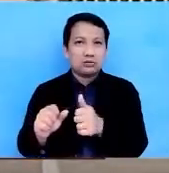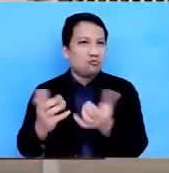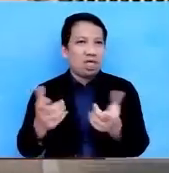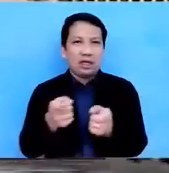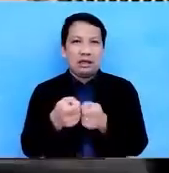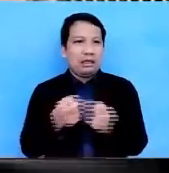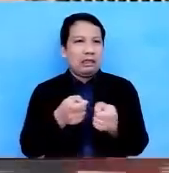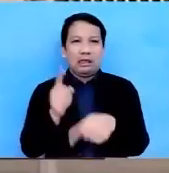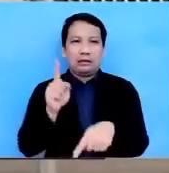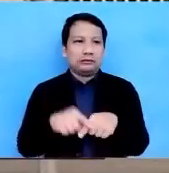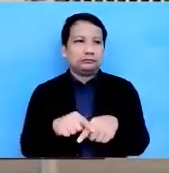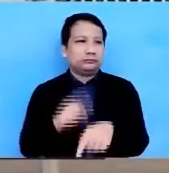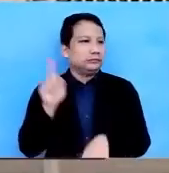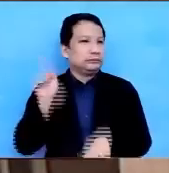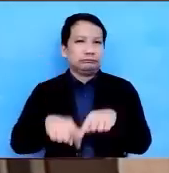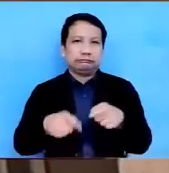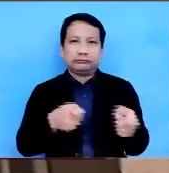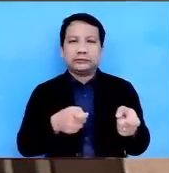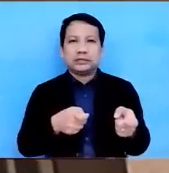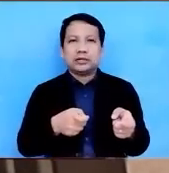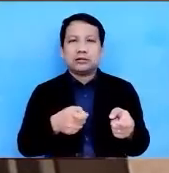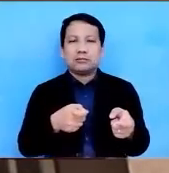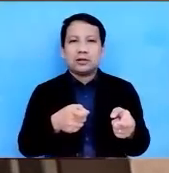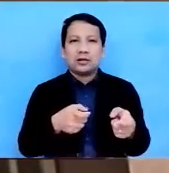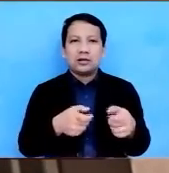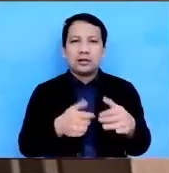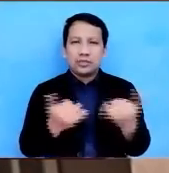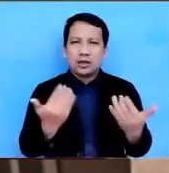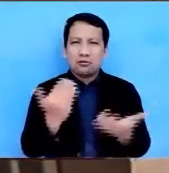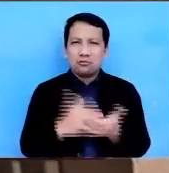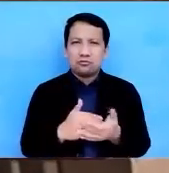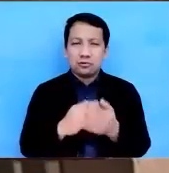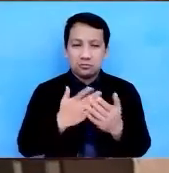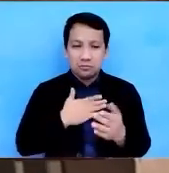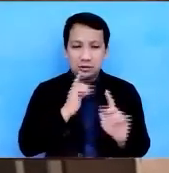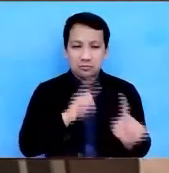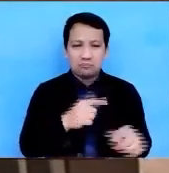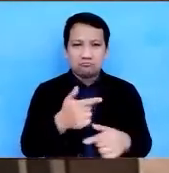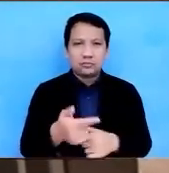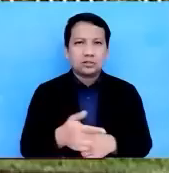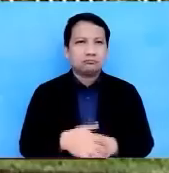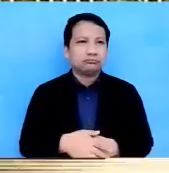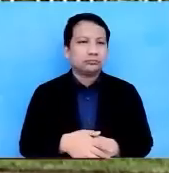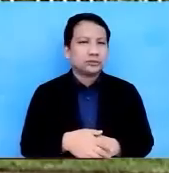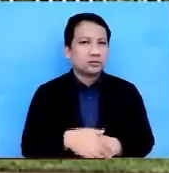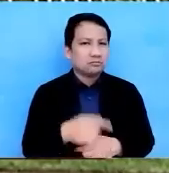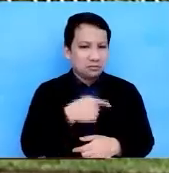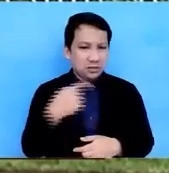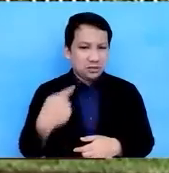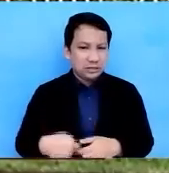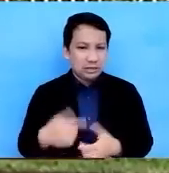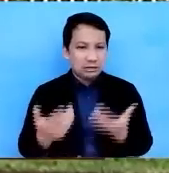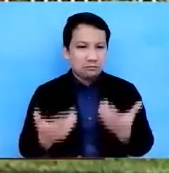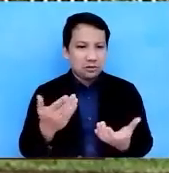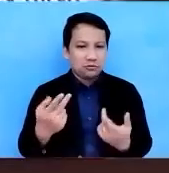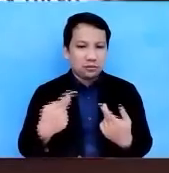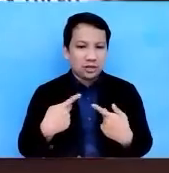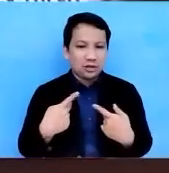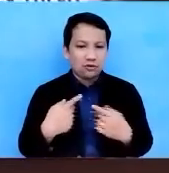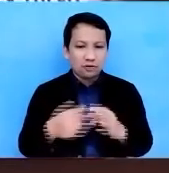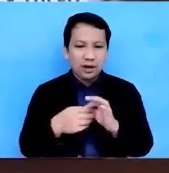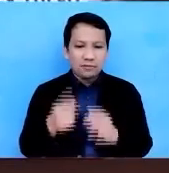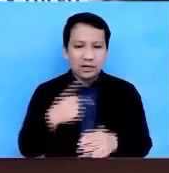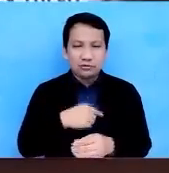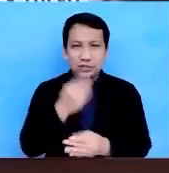Muling naungkat ang posibilidad at pangambang posibleng may remote access ang China sa power grid ng Pilipinas sa pagdinig